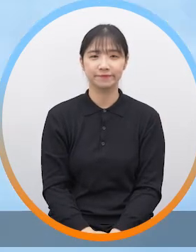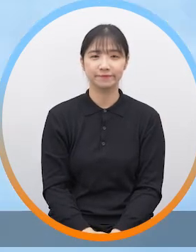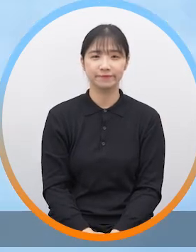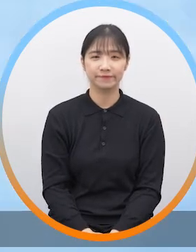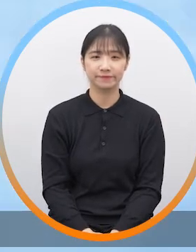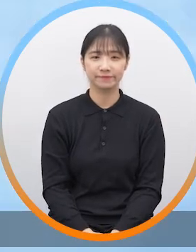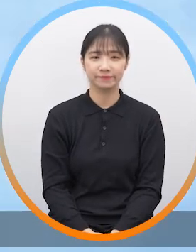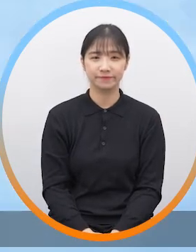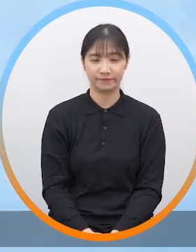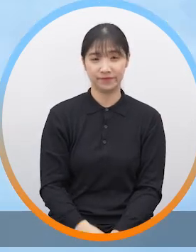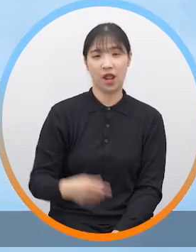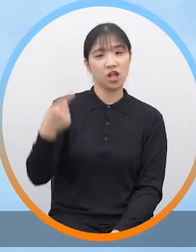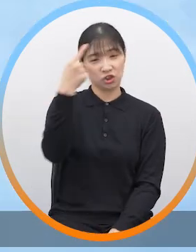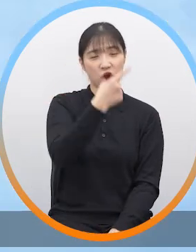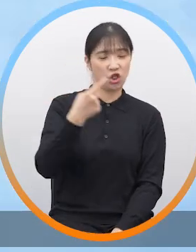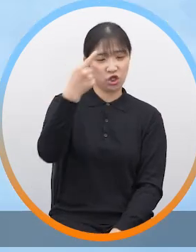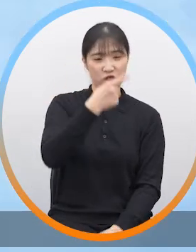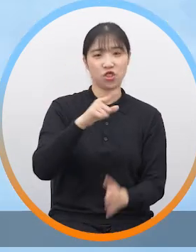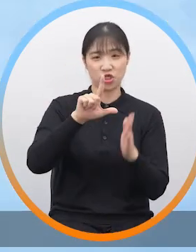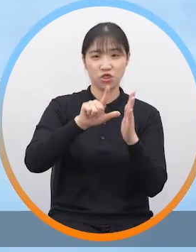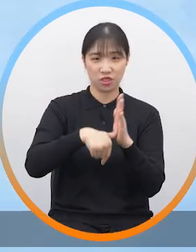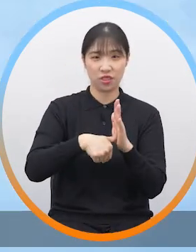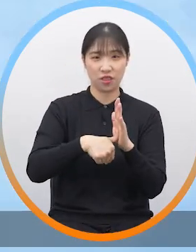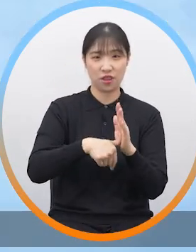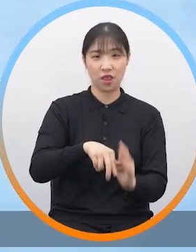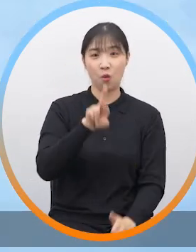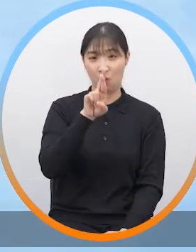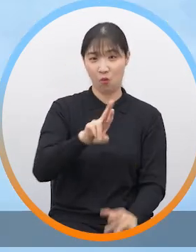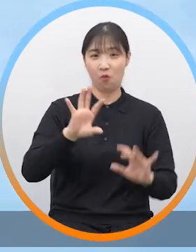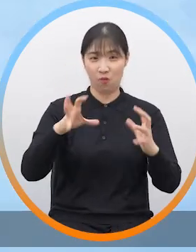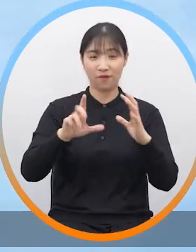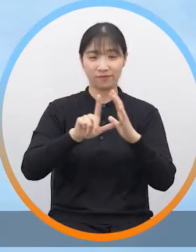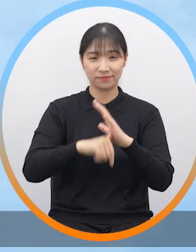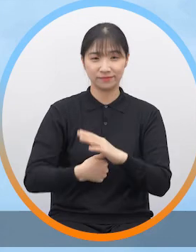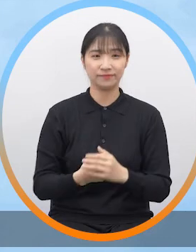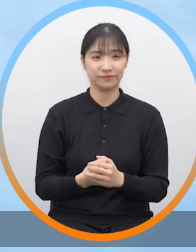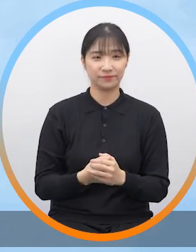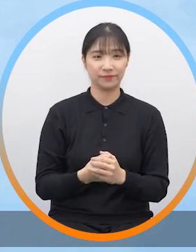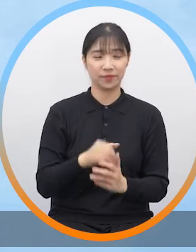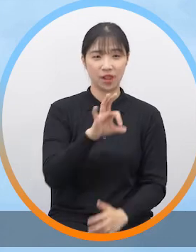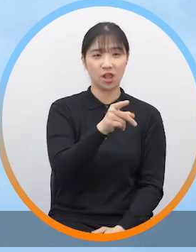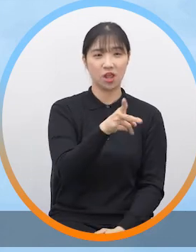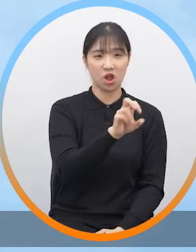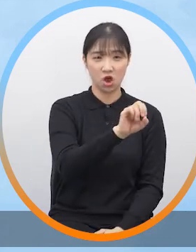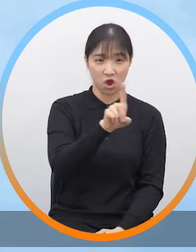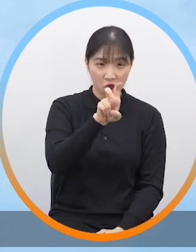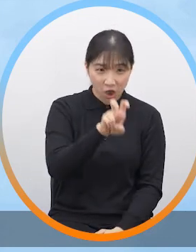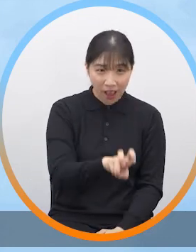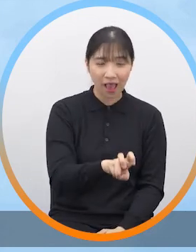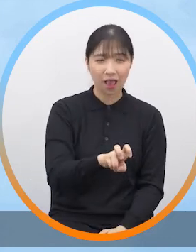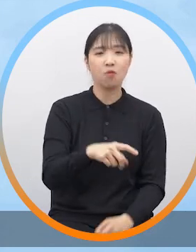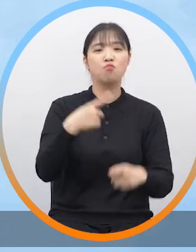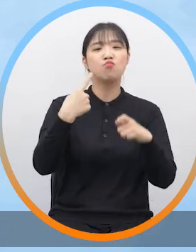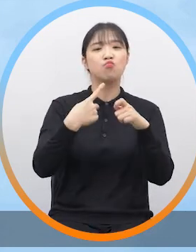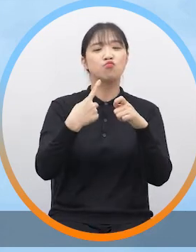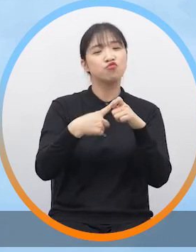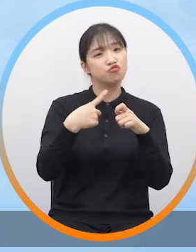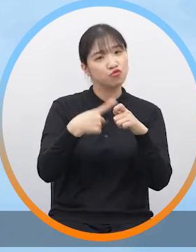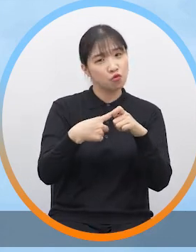자, 천년대에 고려 전기죠. 영암에 많은